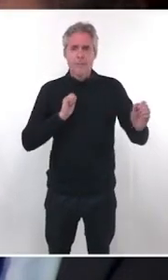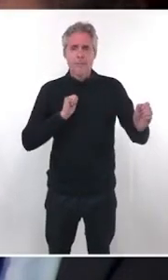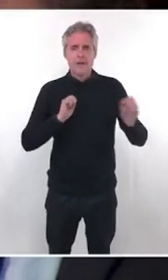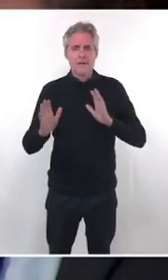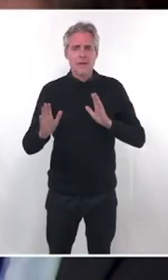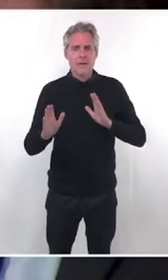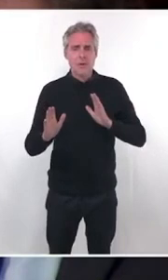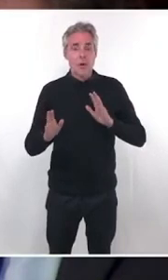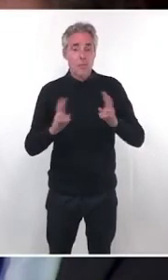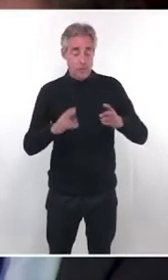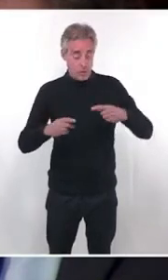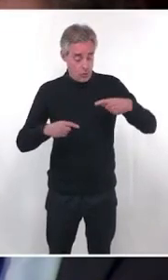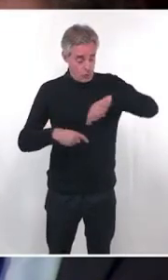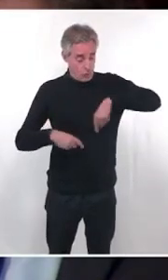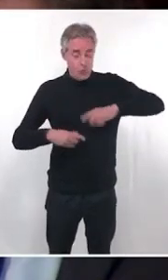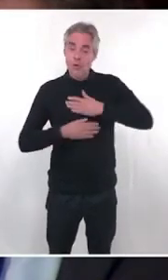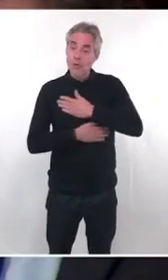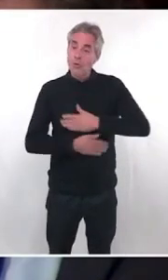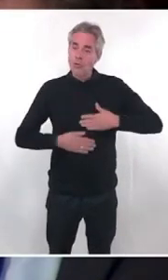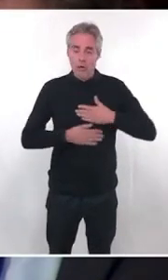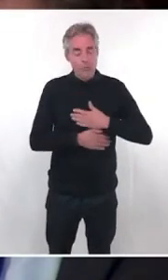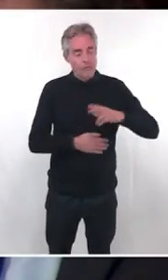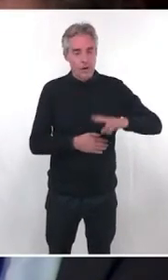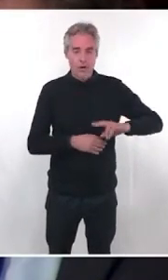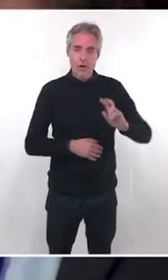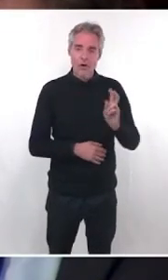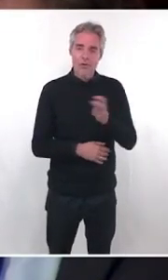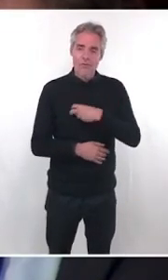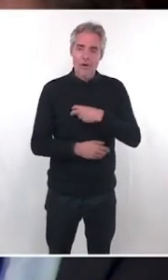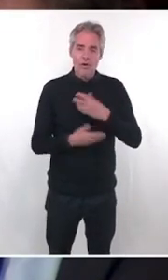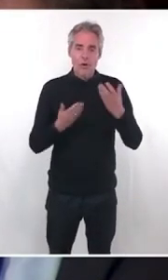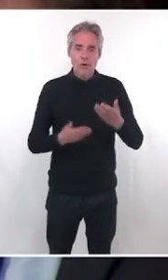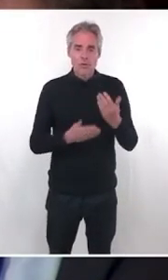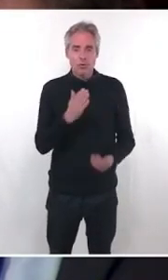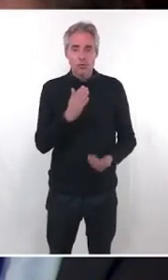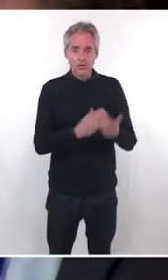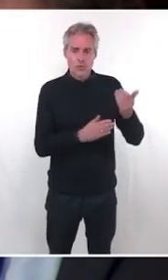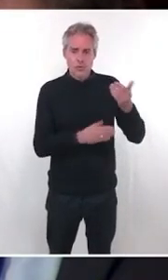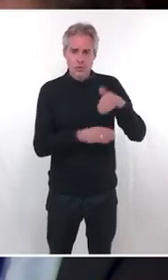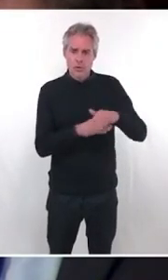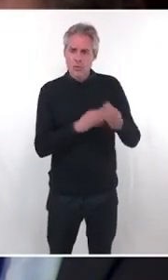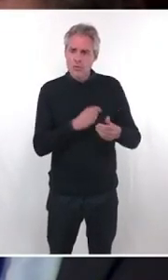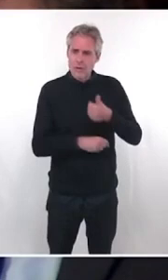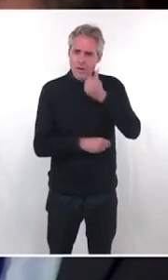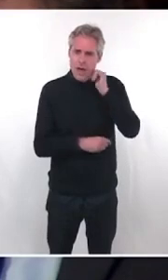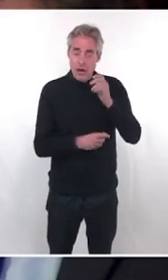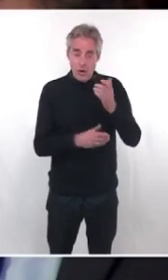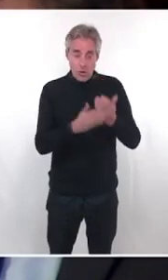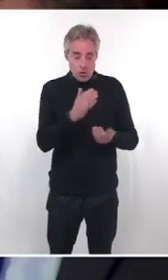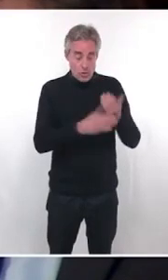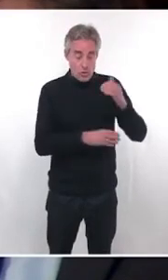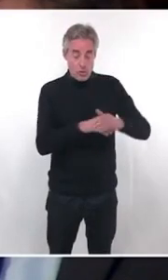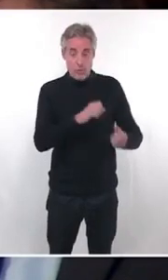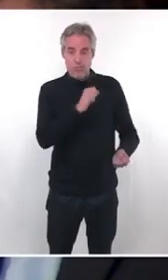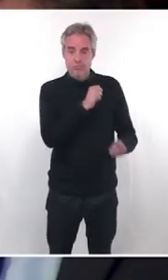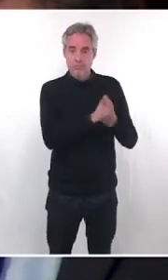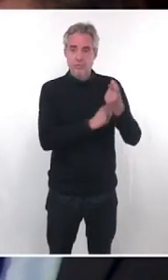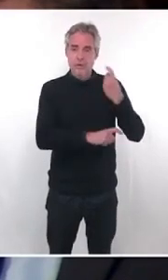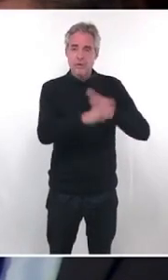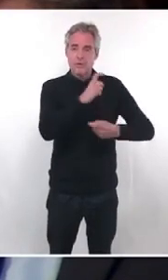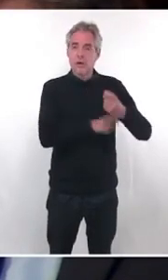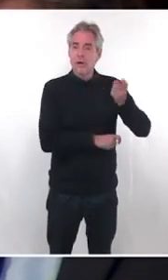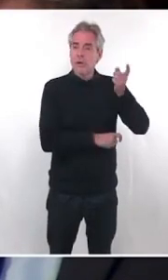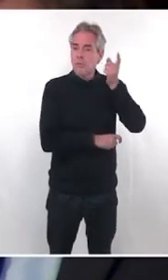que nous nous réjouissions tous ensemble, puisque aujourd'hui c'est une journée, ou hier c'était une journée un peu historique, puisque le métier